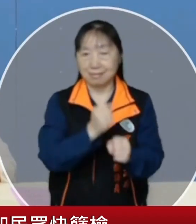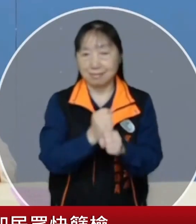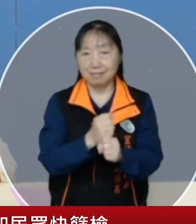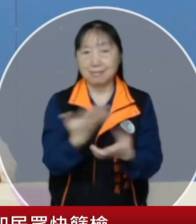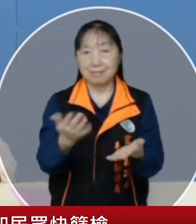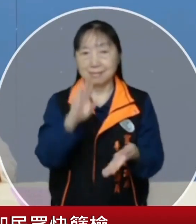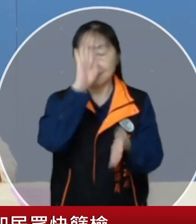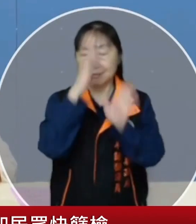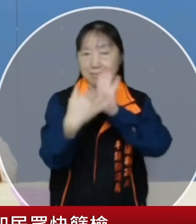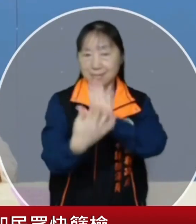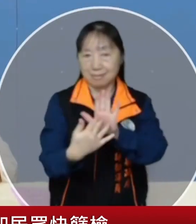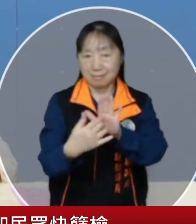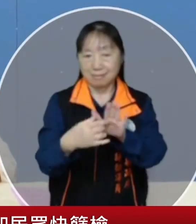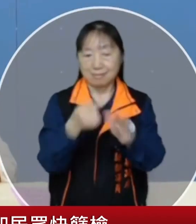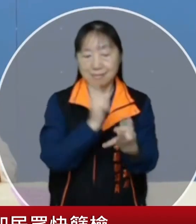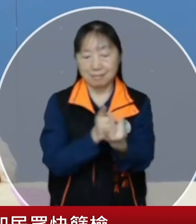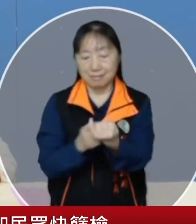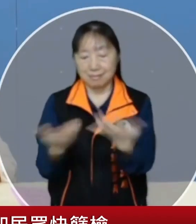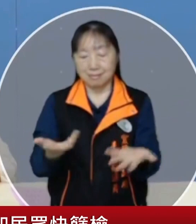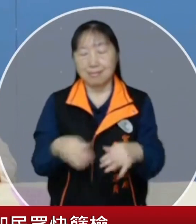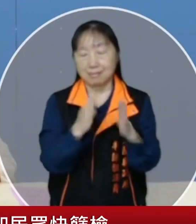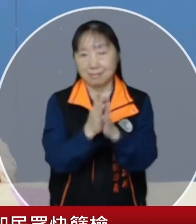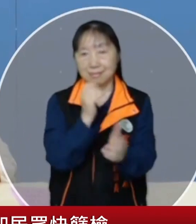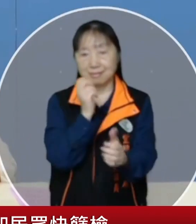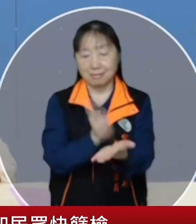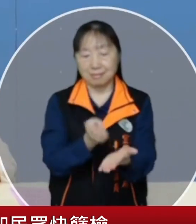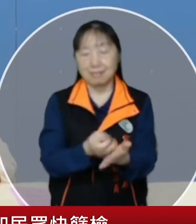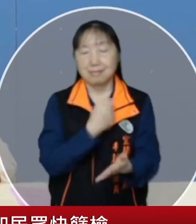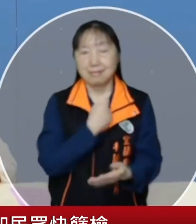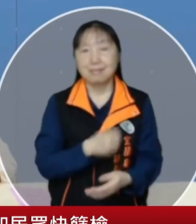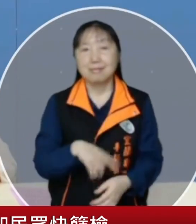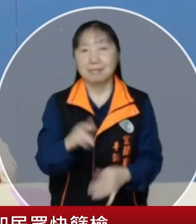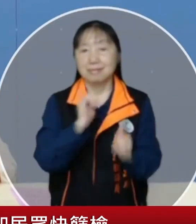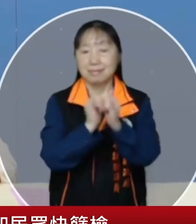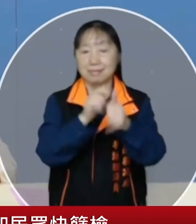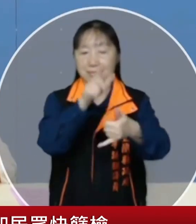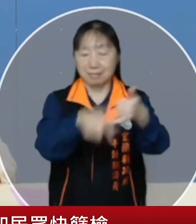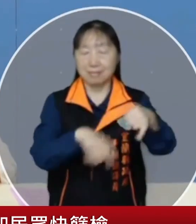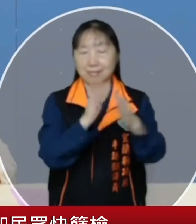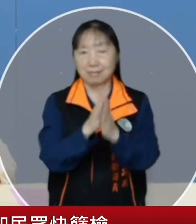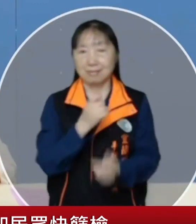防疫的作为，也请我们的县民尽量把疫苗